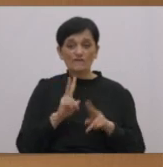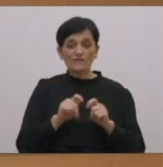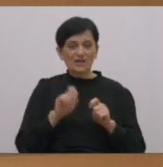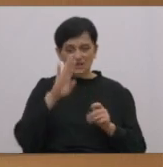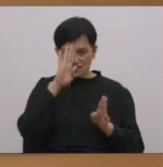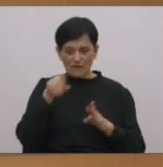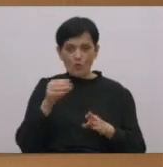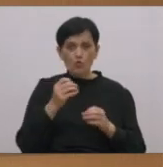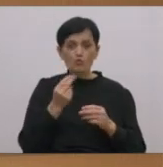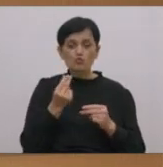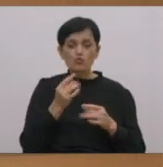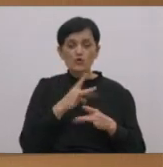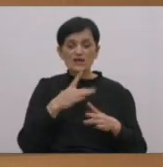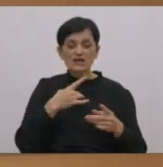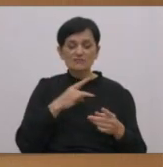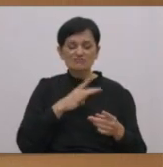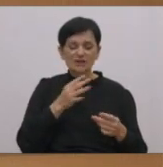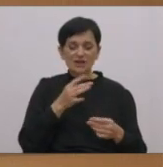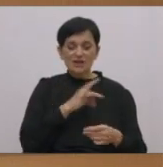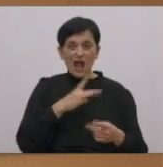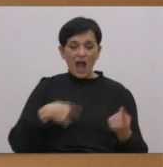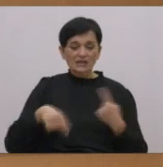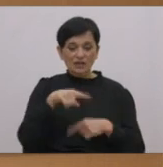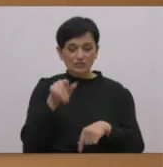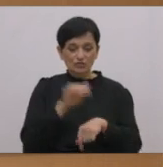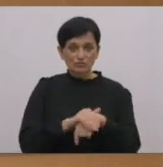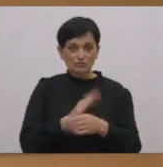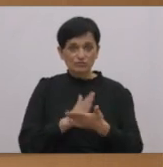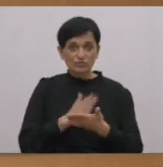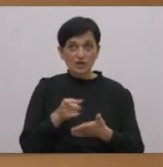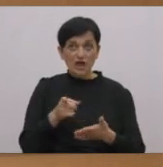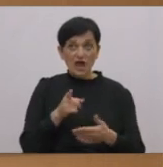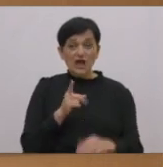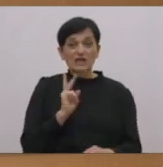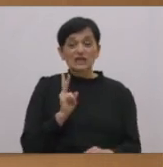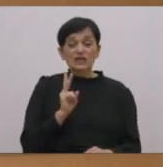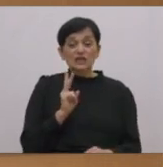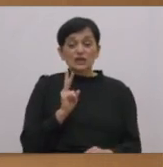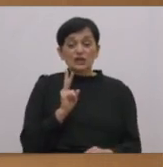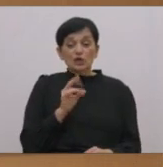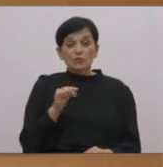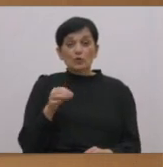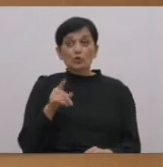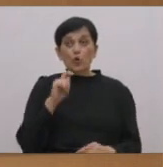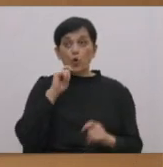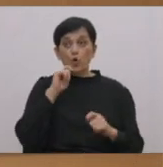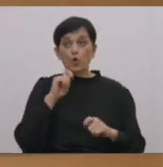რომელიც ფულის გათეთრებაში არის შემჩნეული. ეს კრიპტო ბირჟა არის